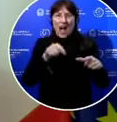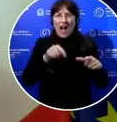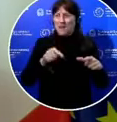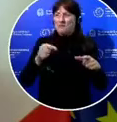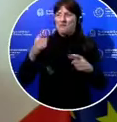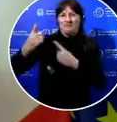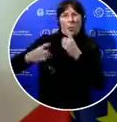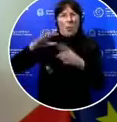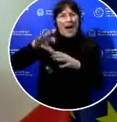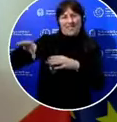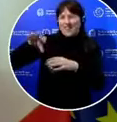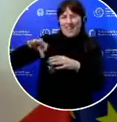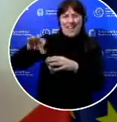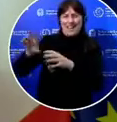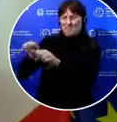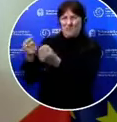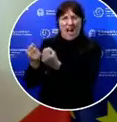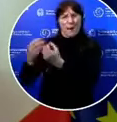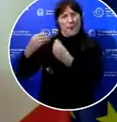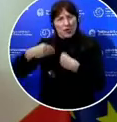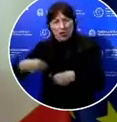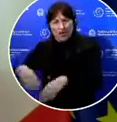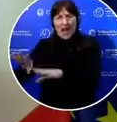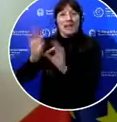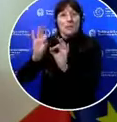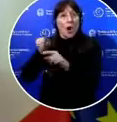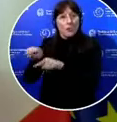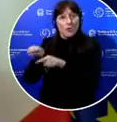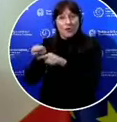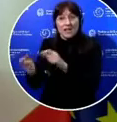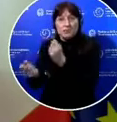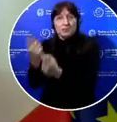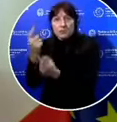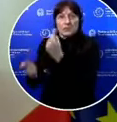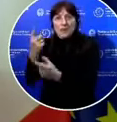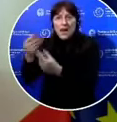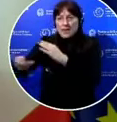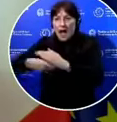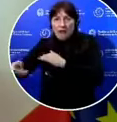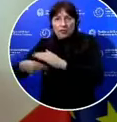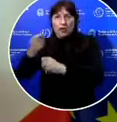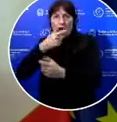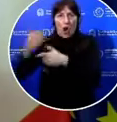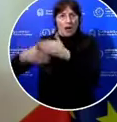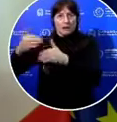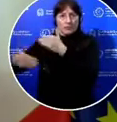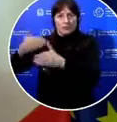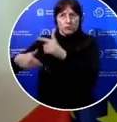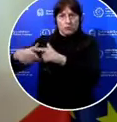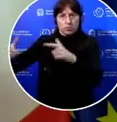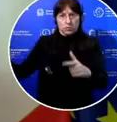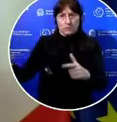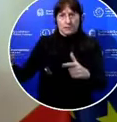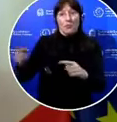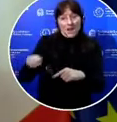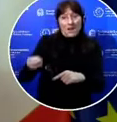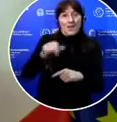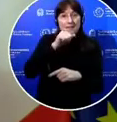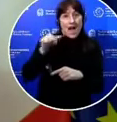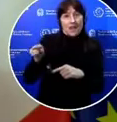nel degrado, nella solitudine delle periferie abbandonate che prospera il mercato della droga. Allora intervenire per